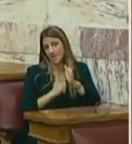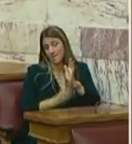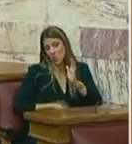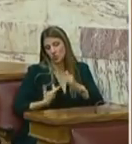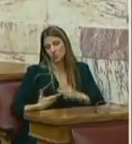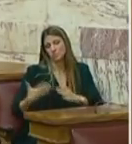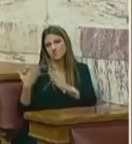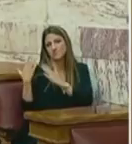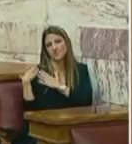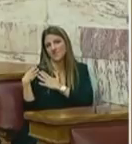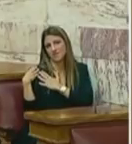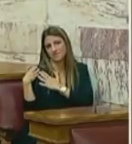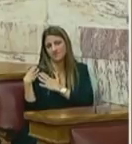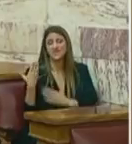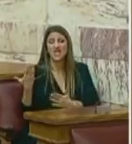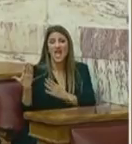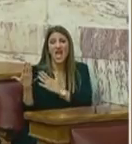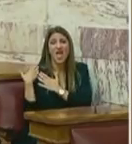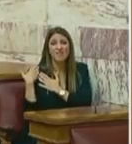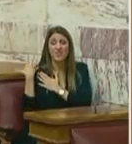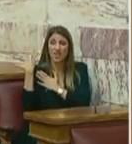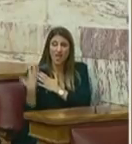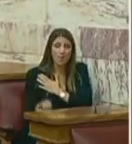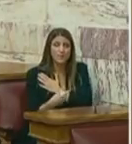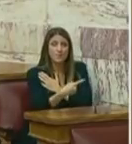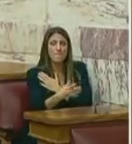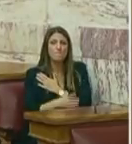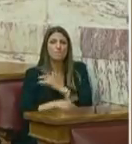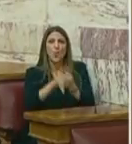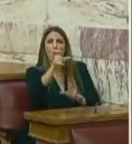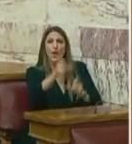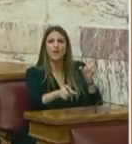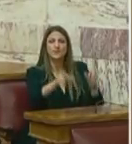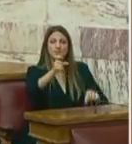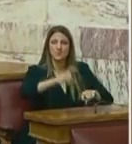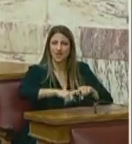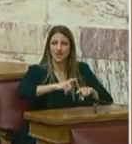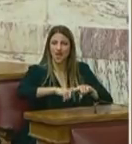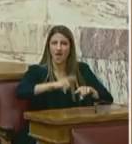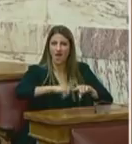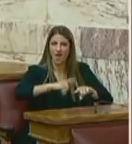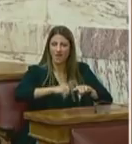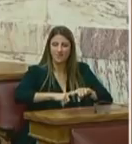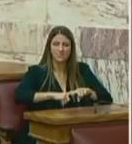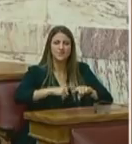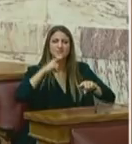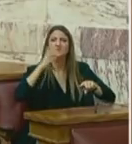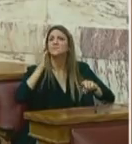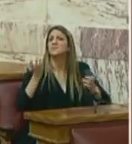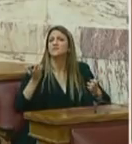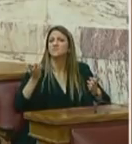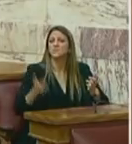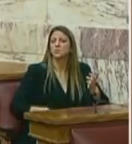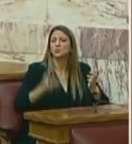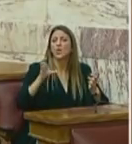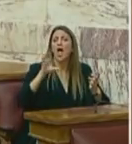Ευθύνη απέναντι σε κάθε πολίτη αυτής της χώρας να μην υποθηκευτεί η νέα εποχή της πατρίδας